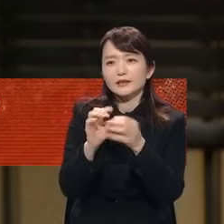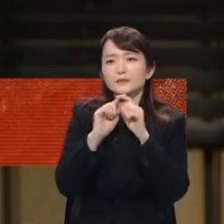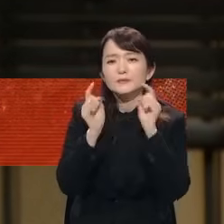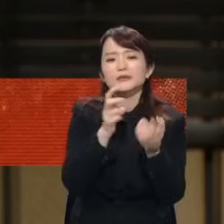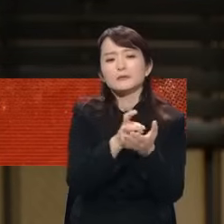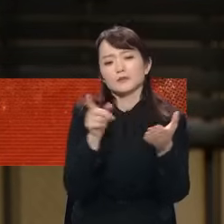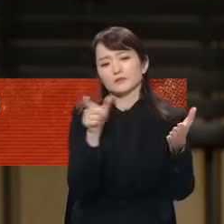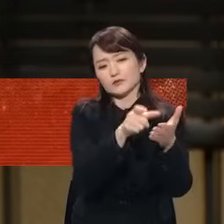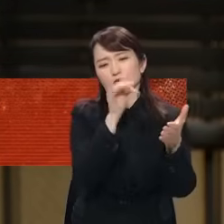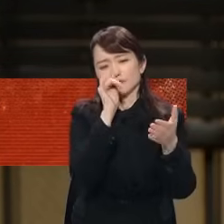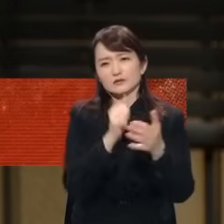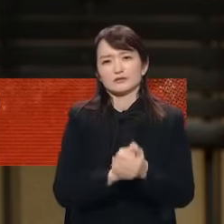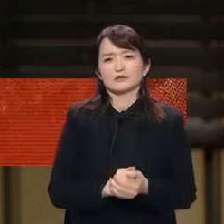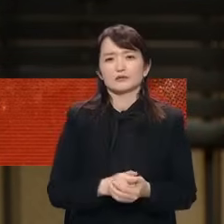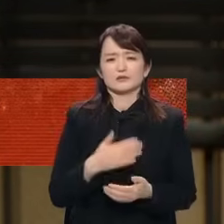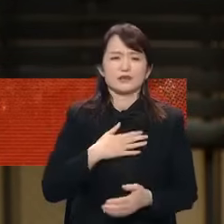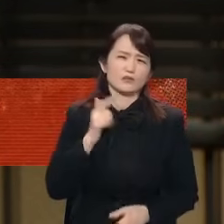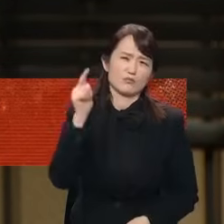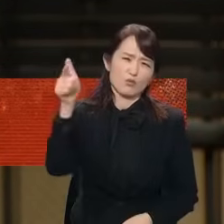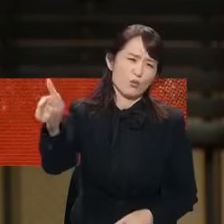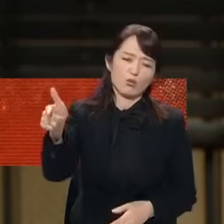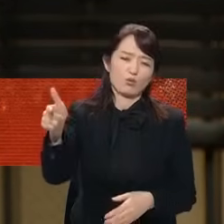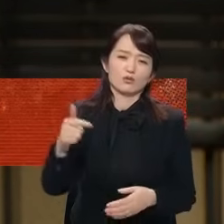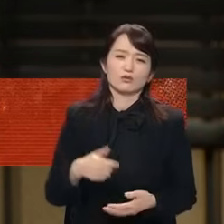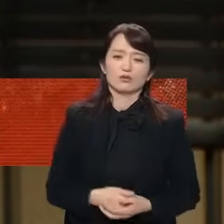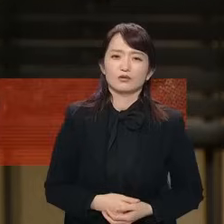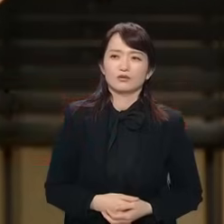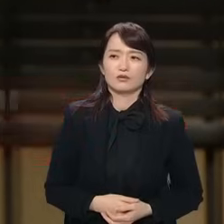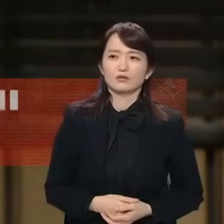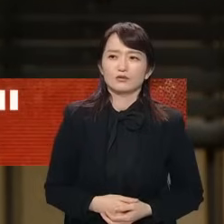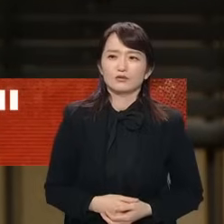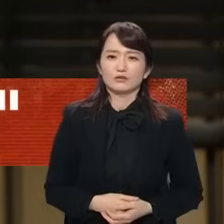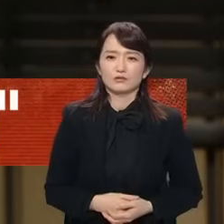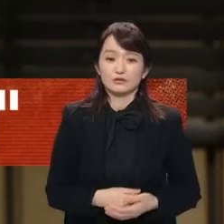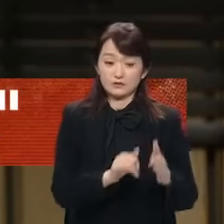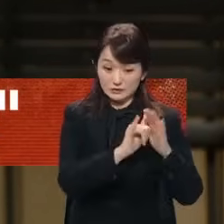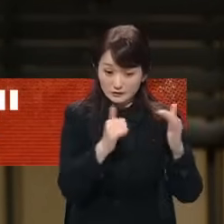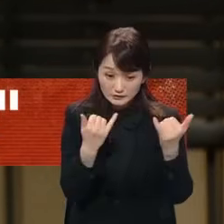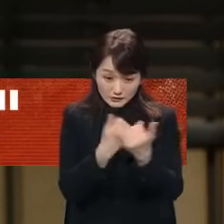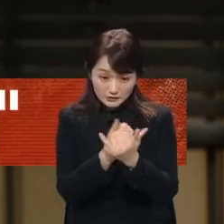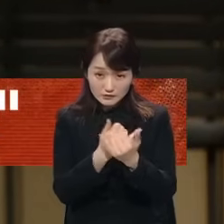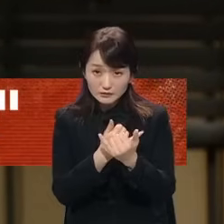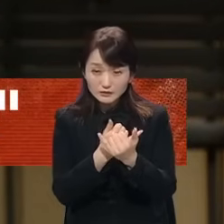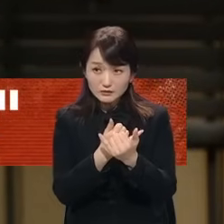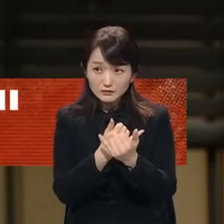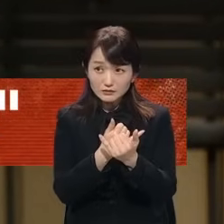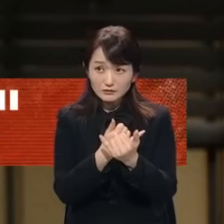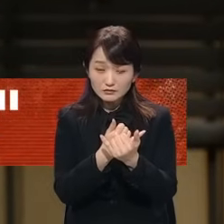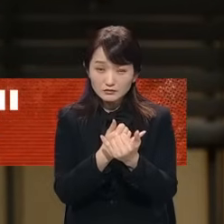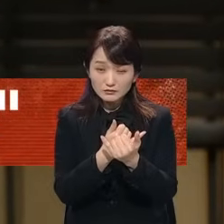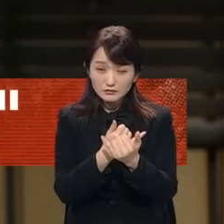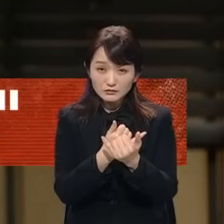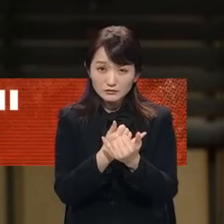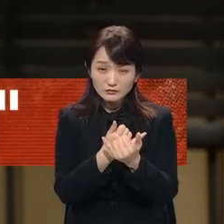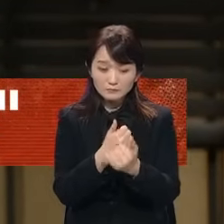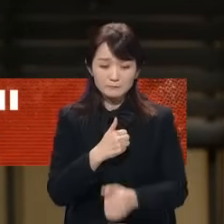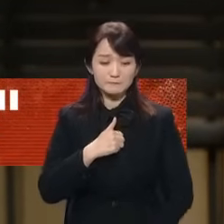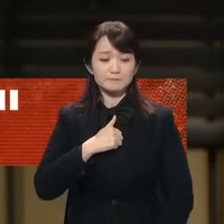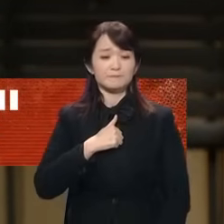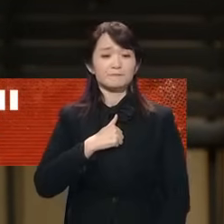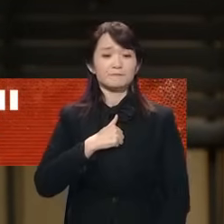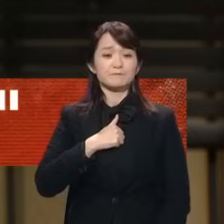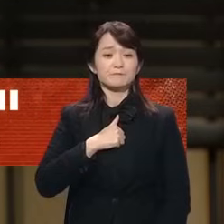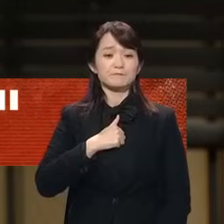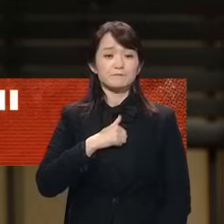멀어요 너무 멀어요 그리고 이거를 약간 이렇게 가족들 친적도 생기는 거를 아직까지도 굉장한 프라이드로 그 여기시는 분들이 가끔